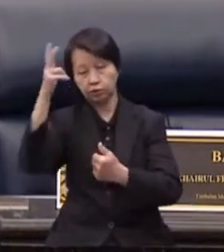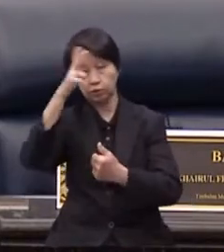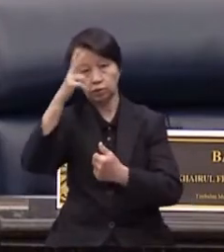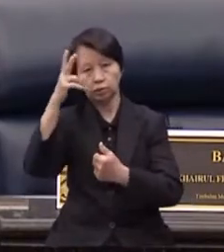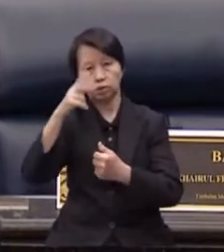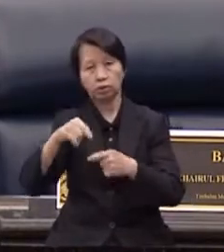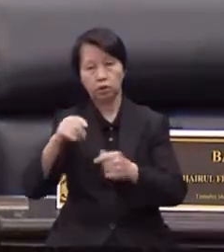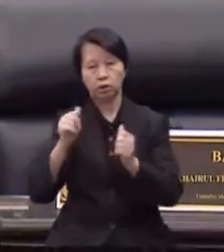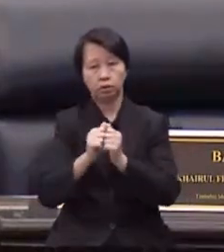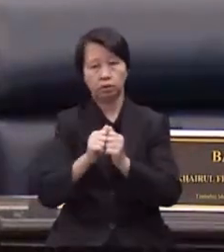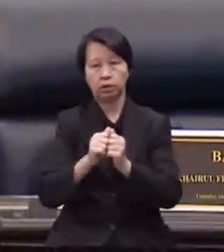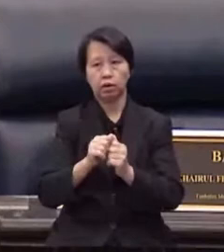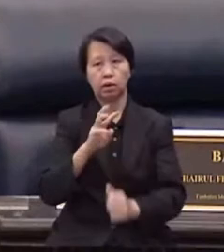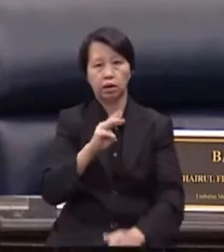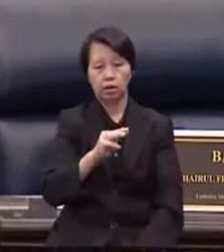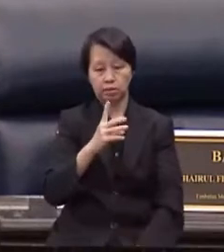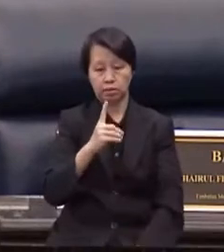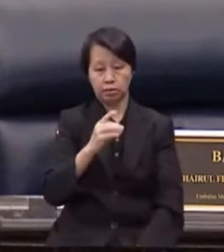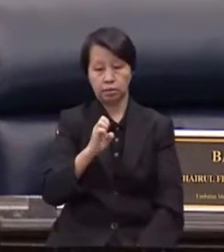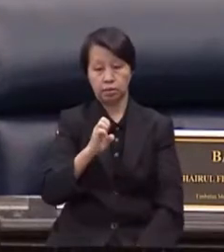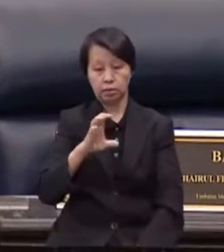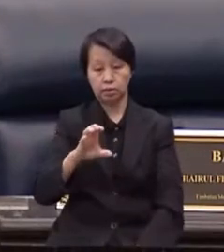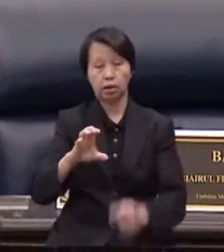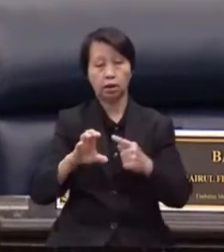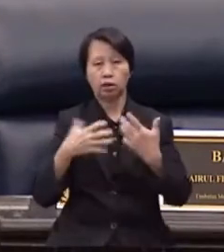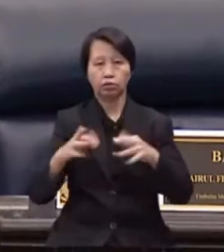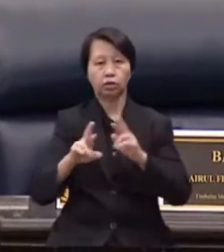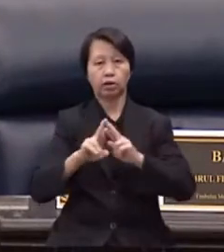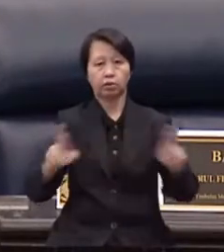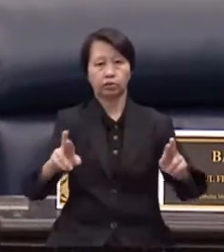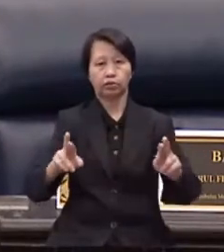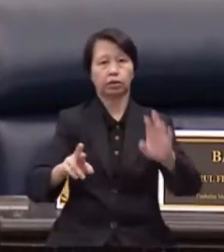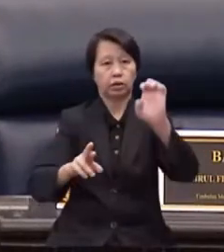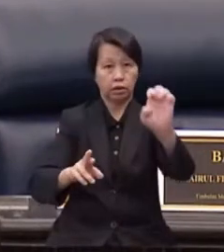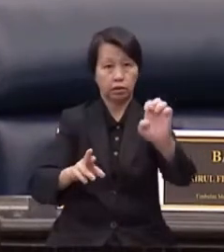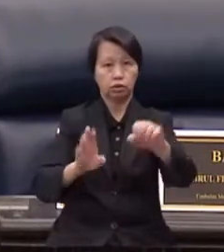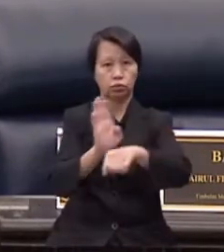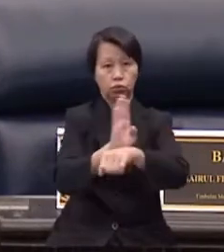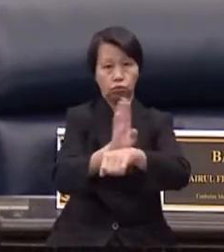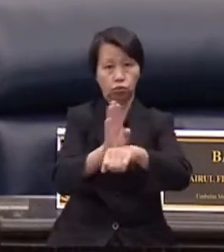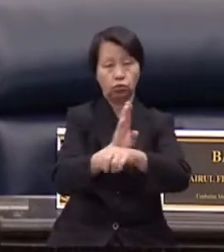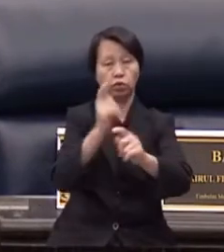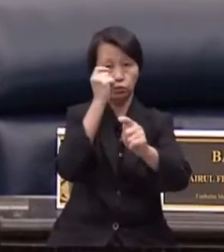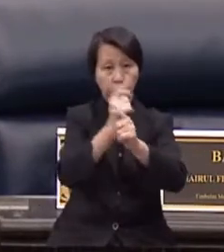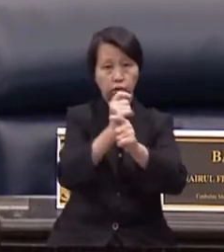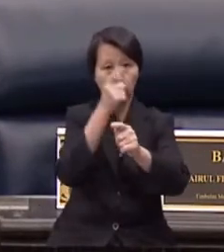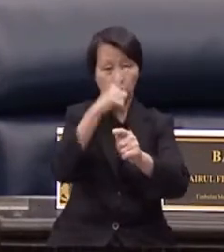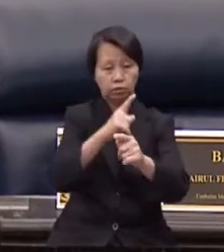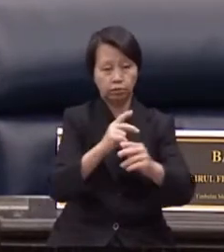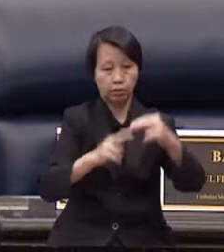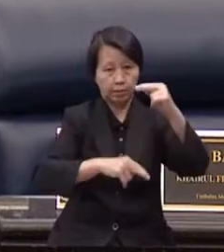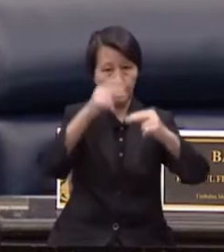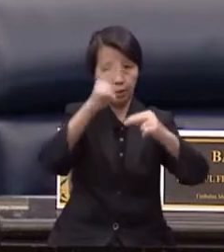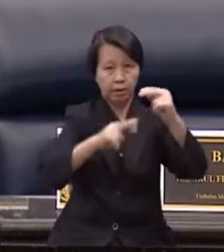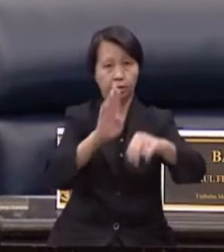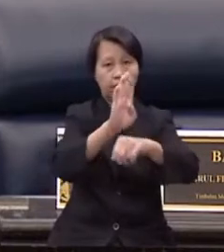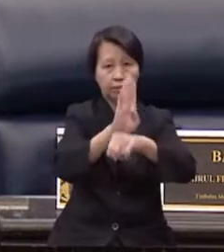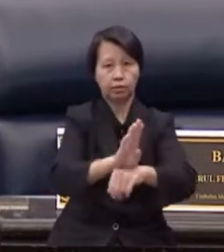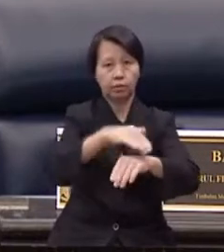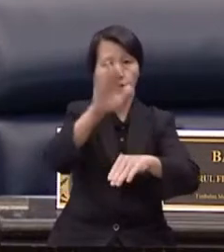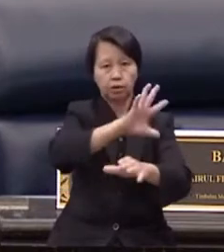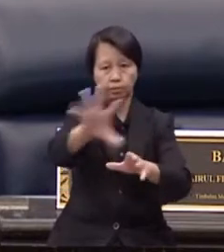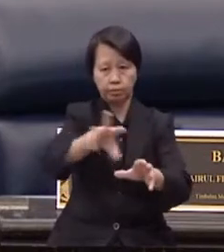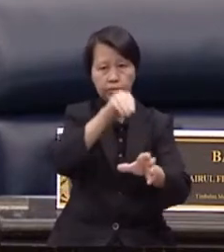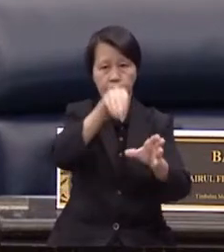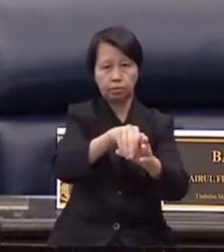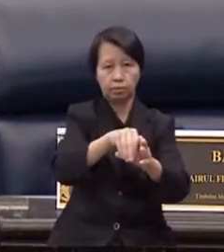koperation dengan izin MD telah menyediakan program I Usahawan yang bertujuan untuk membenam budaya yang lebih